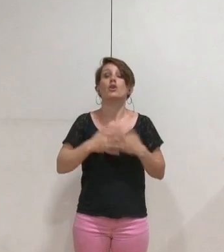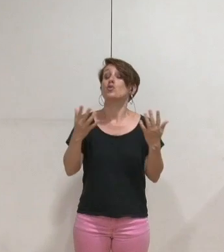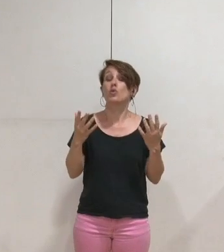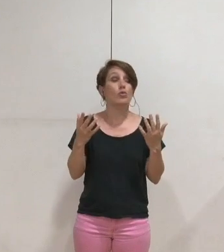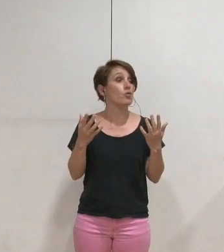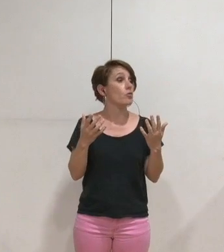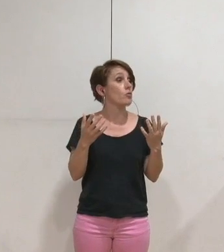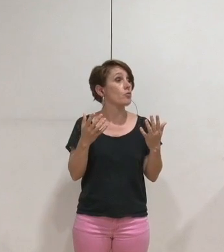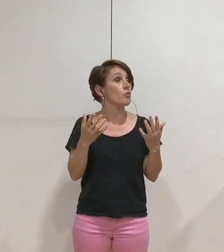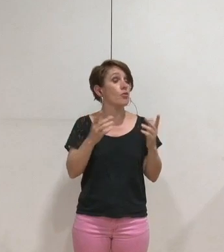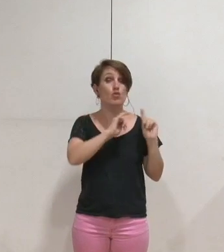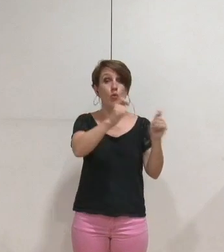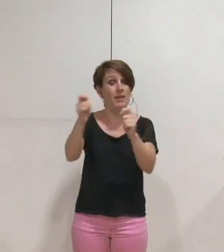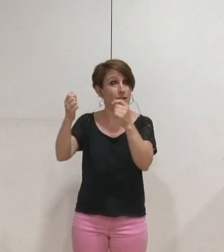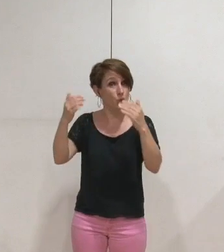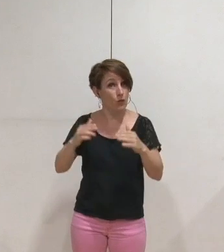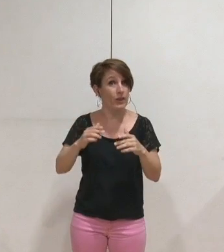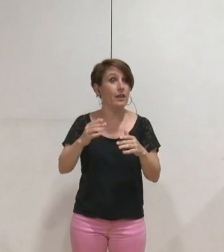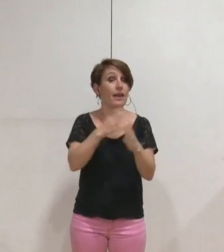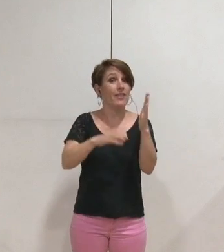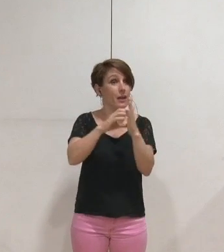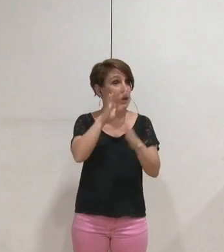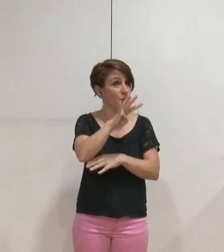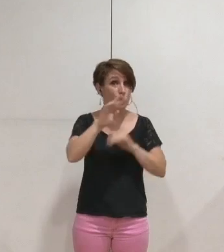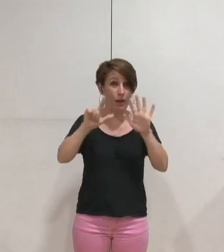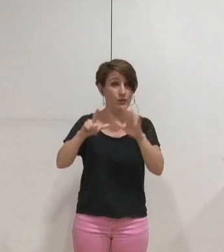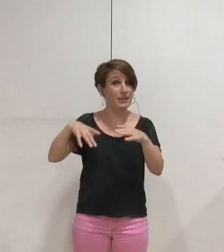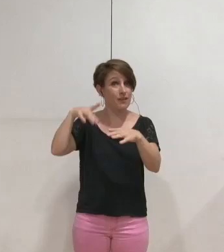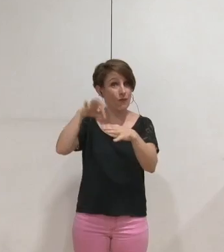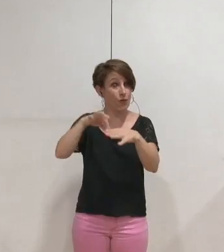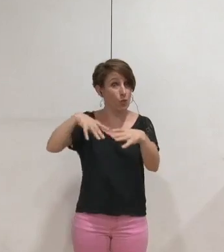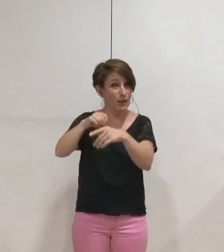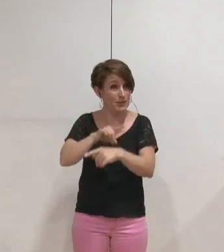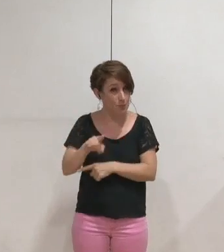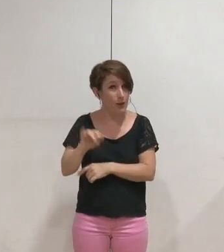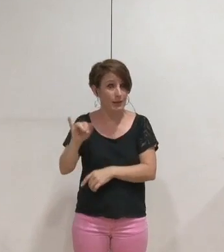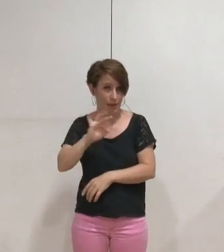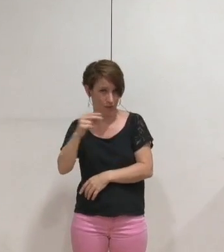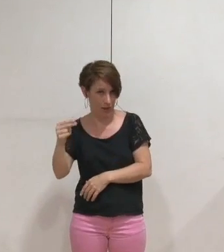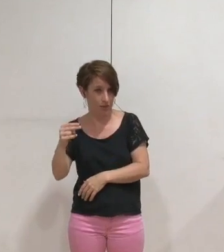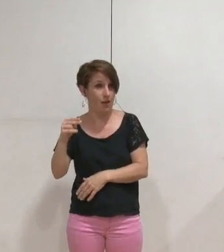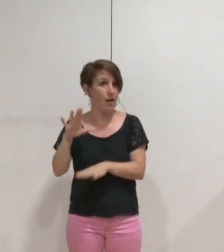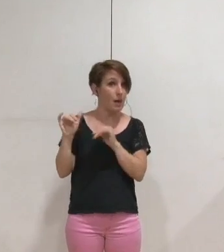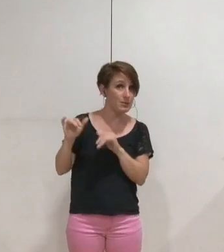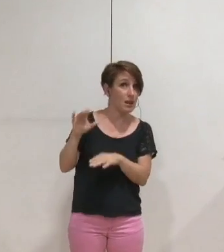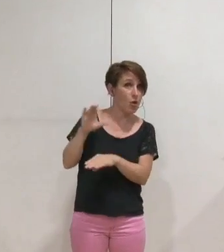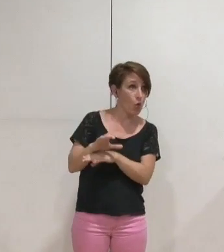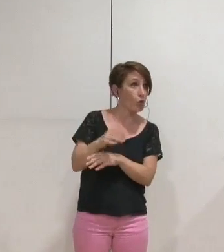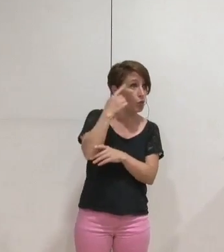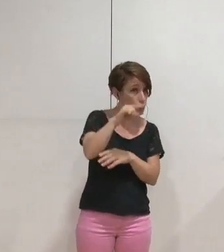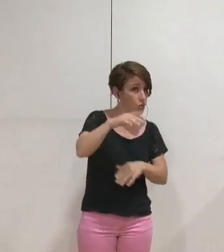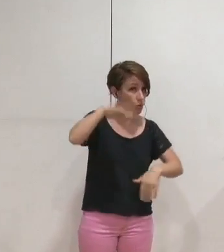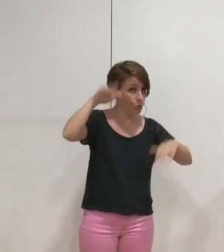au voix délibération 47 qui ne prend pas part au vote Fond national qui s'abstient vot contre vote